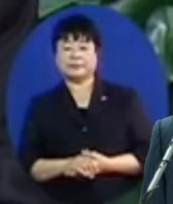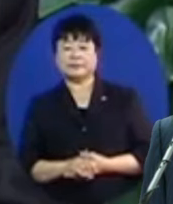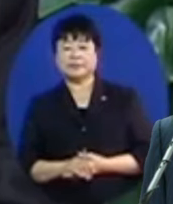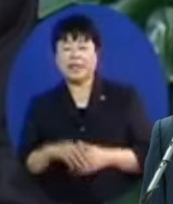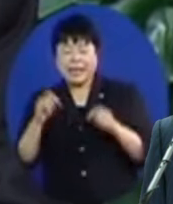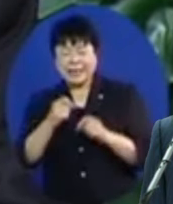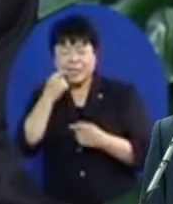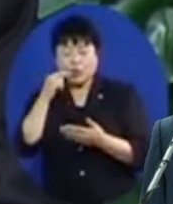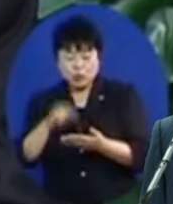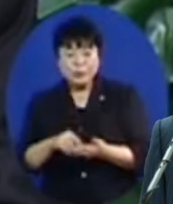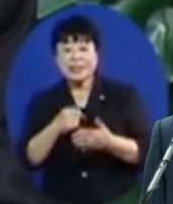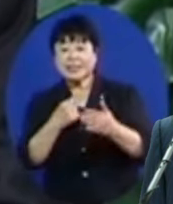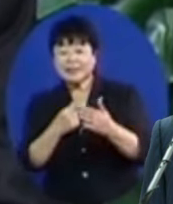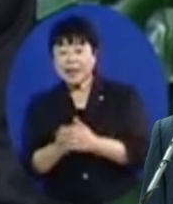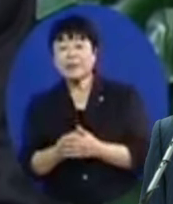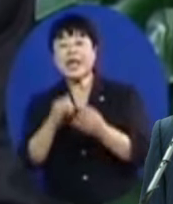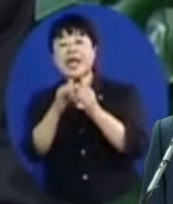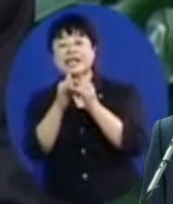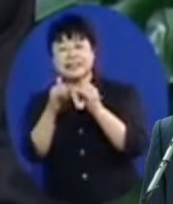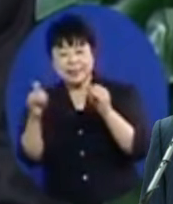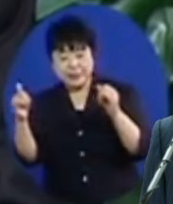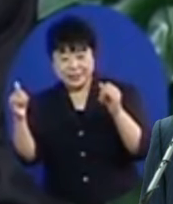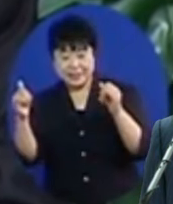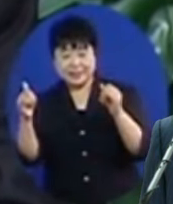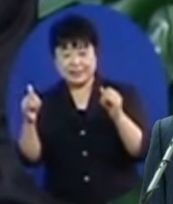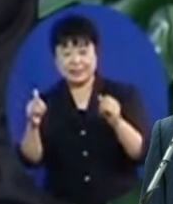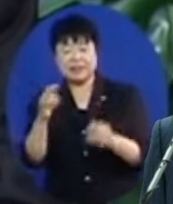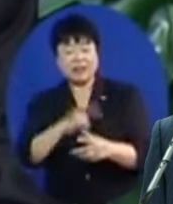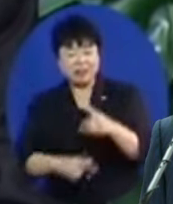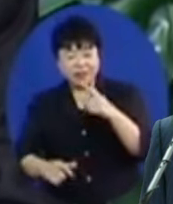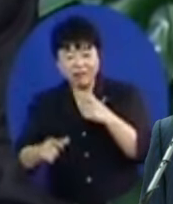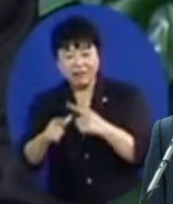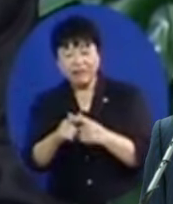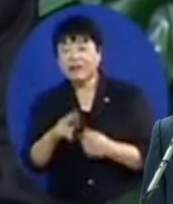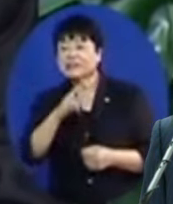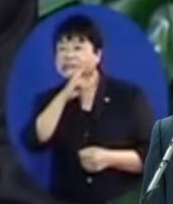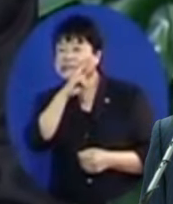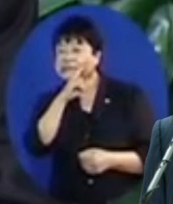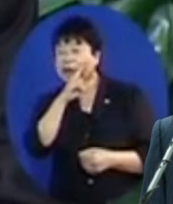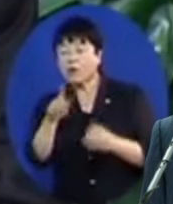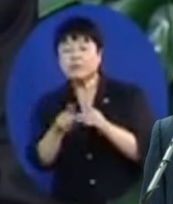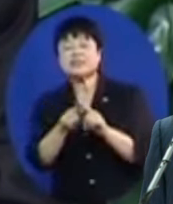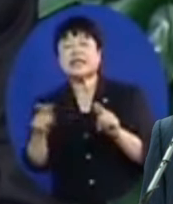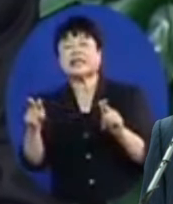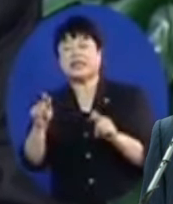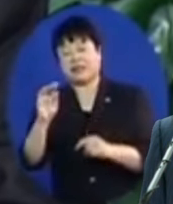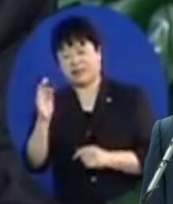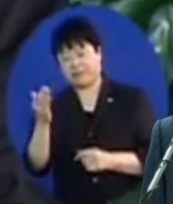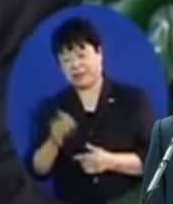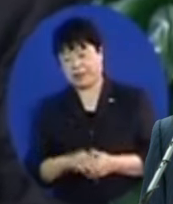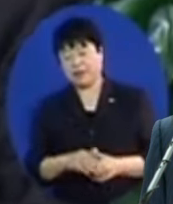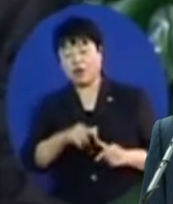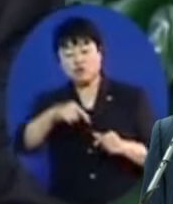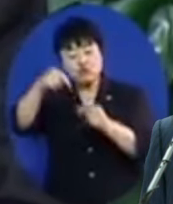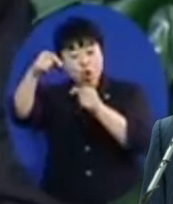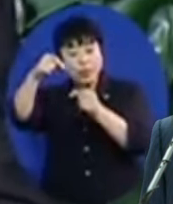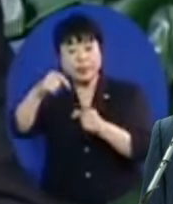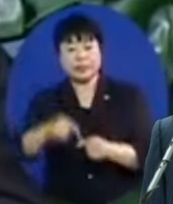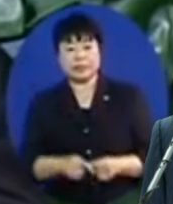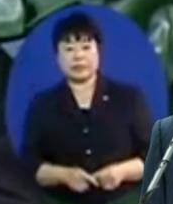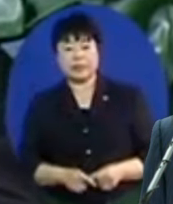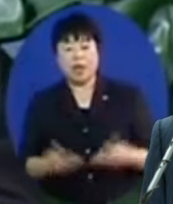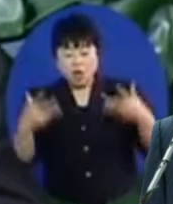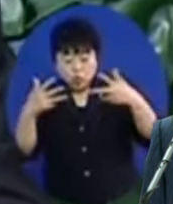간단하고 쉽기 때문에 사람들이 오히려 의심을 하고 안 믿는 사람들도 있는 것입니다. 그러나 구원에